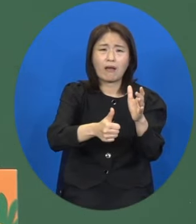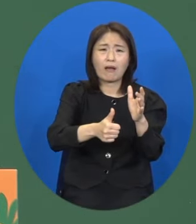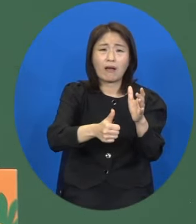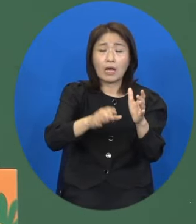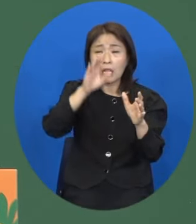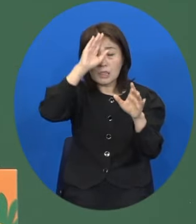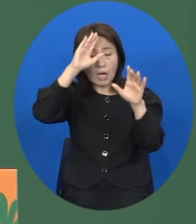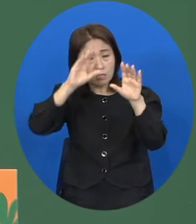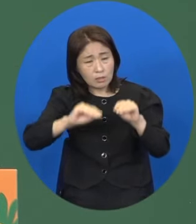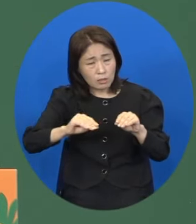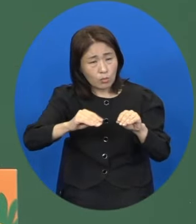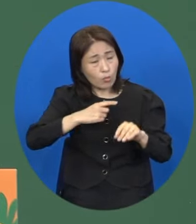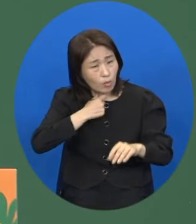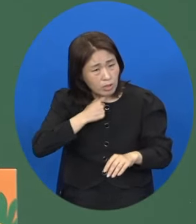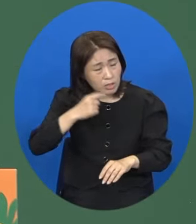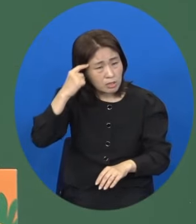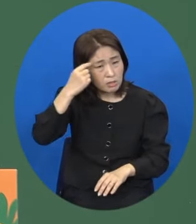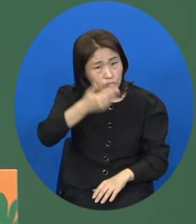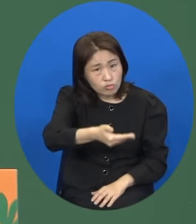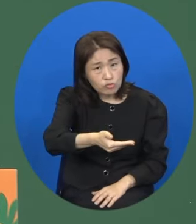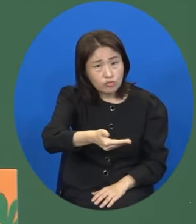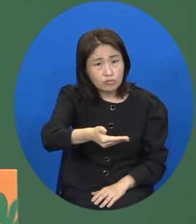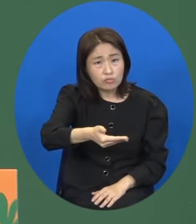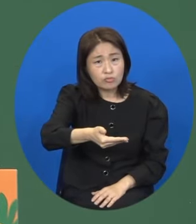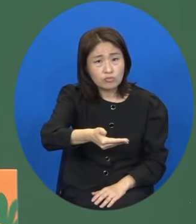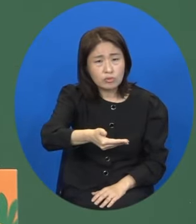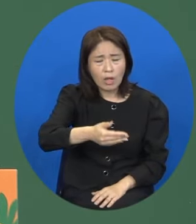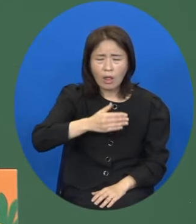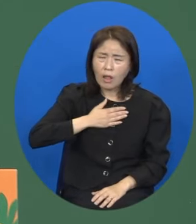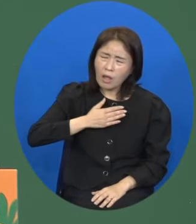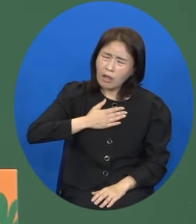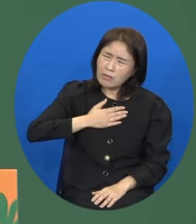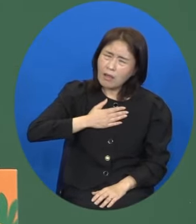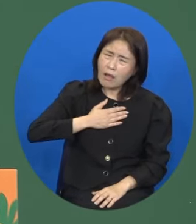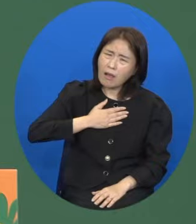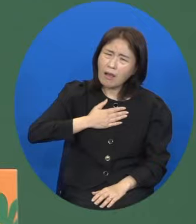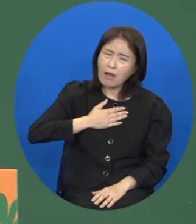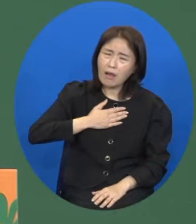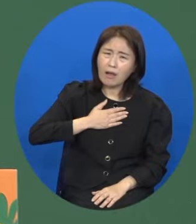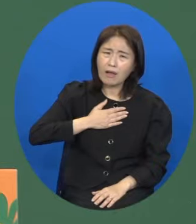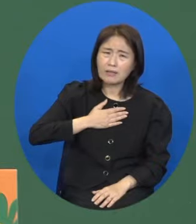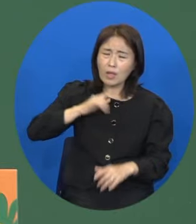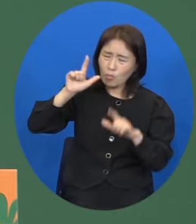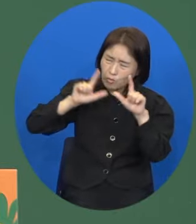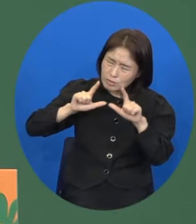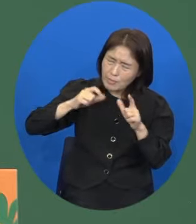낫기를 원하느냐는 질문에 신세 한탄하고 있는 이 구절이 있는데